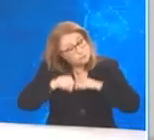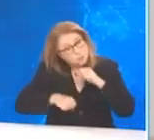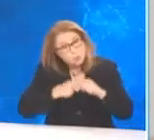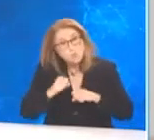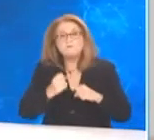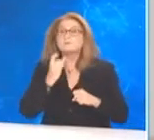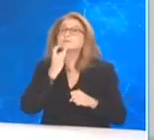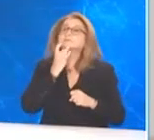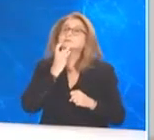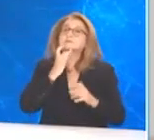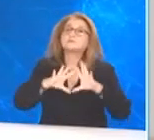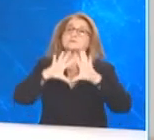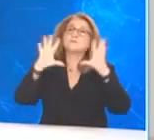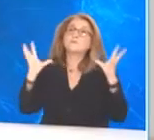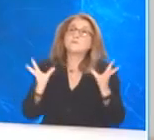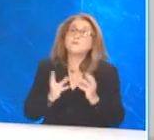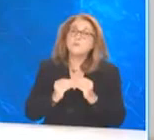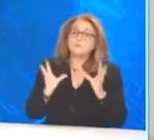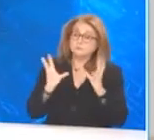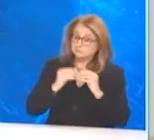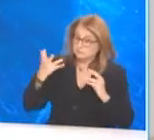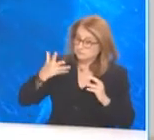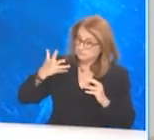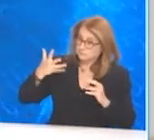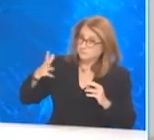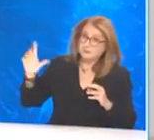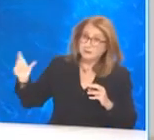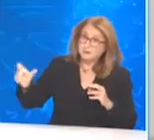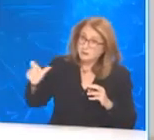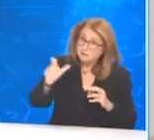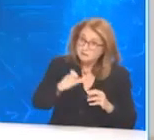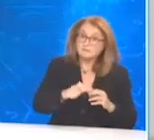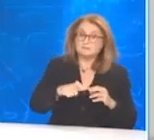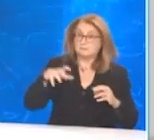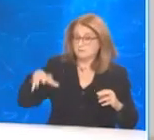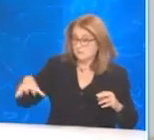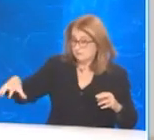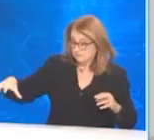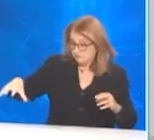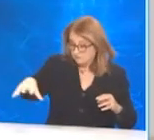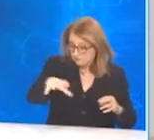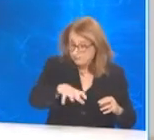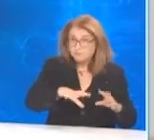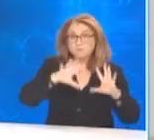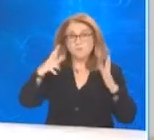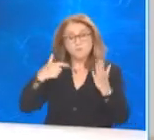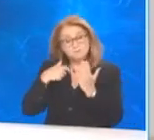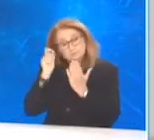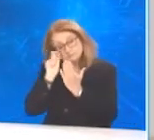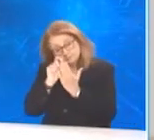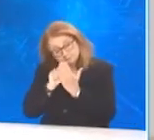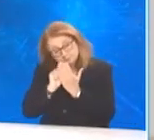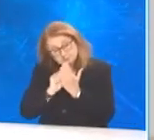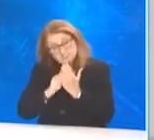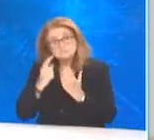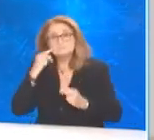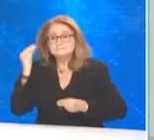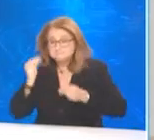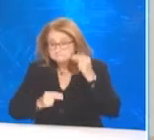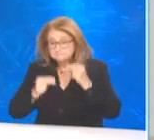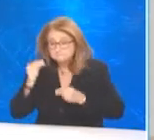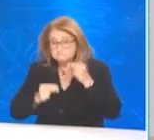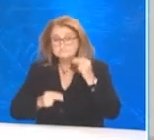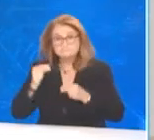αφορούν και τα ηλικιακά γκρουπ και τις χωροταξικές ενότητες και άλλα δεδομένα και κριτήρια. Και ξέρω ότι υπάρχει μια